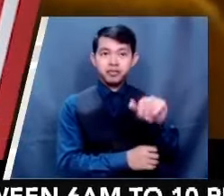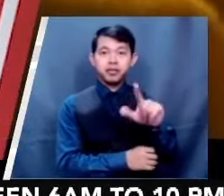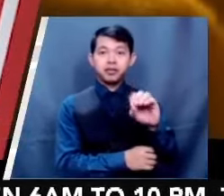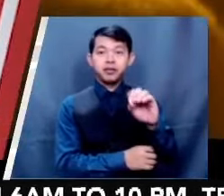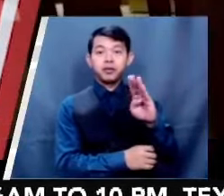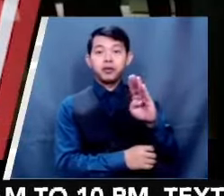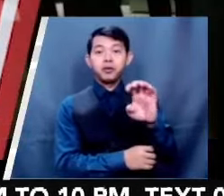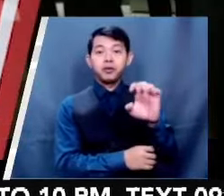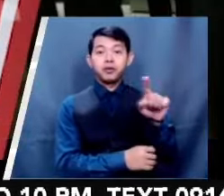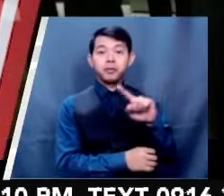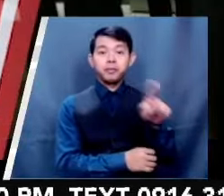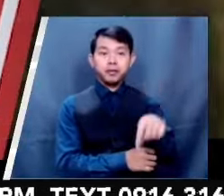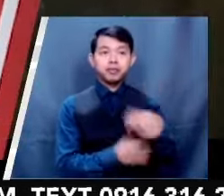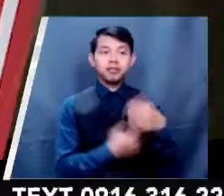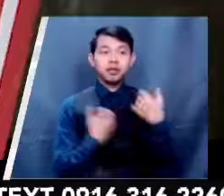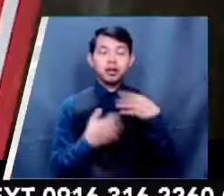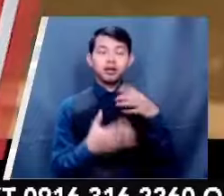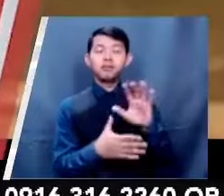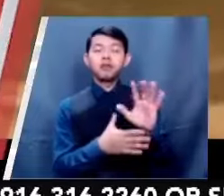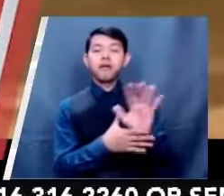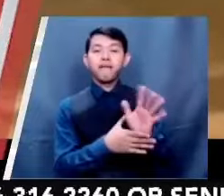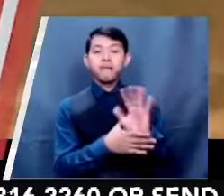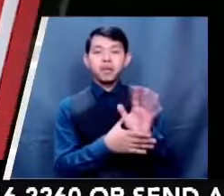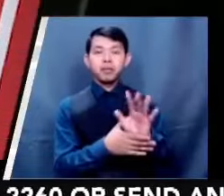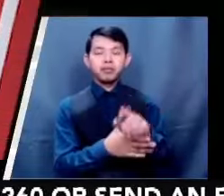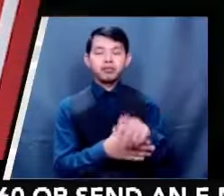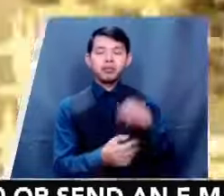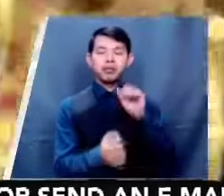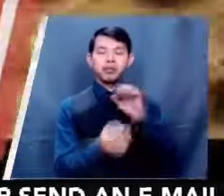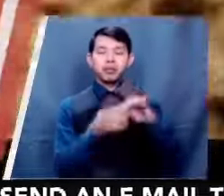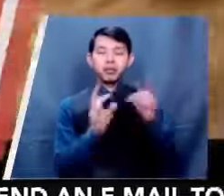sa artificial intelligence o AI.